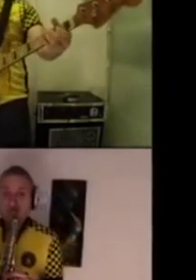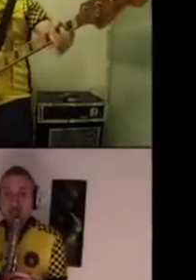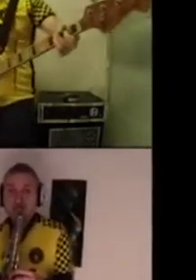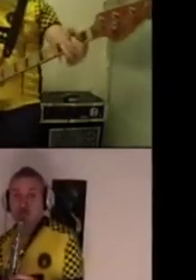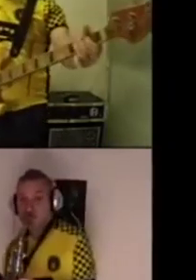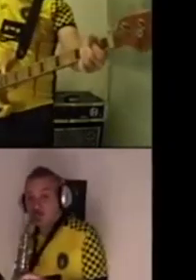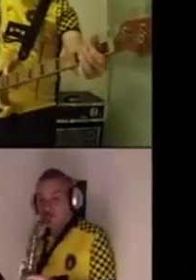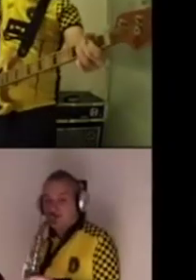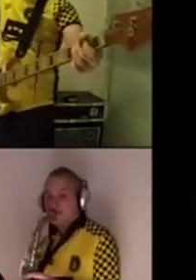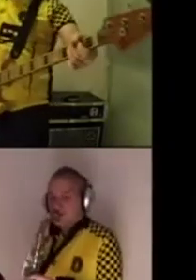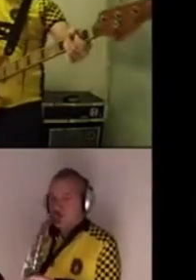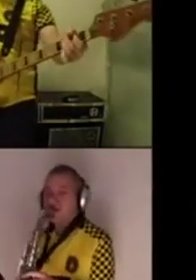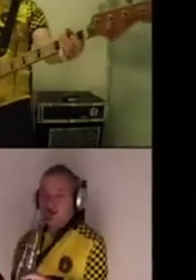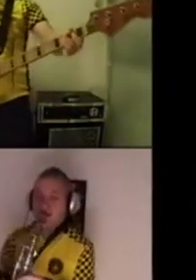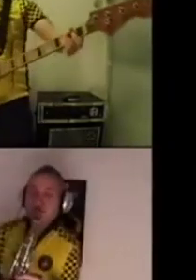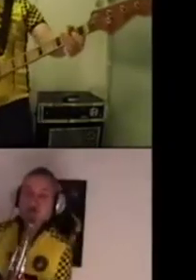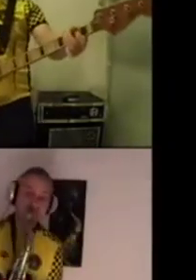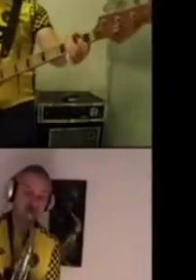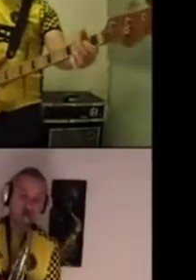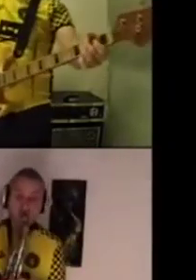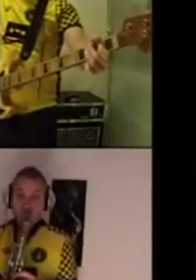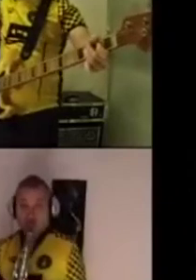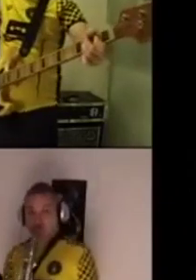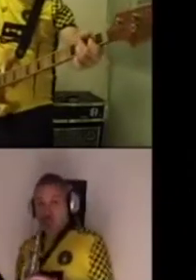dumb. And wash your hands.